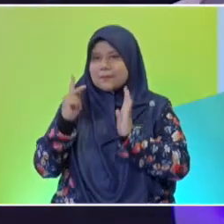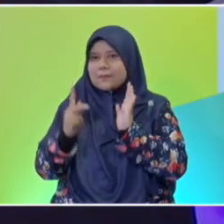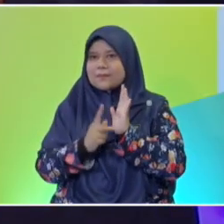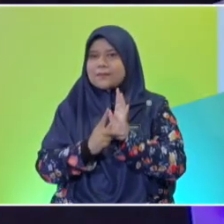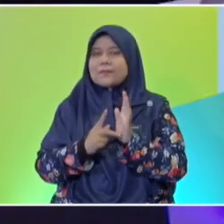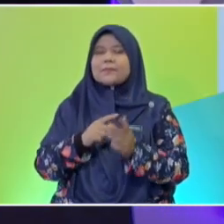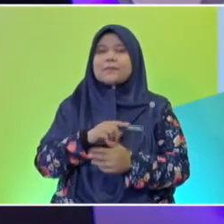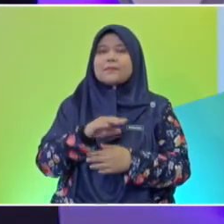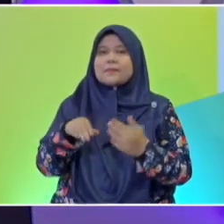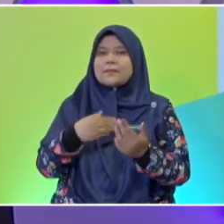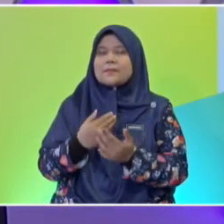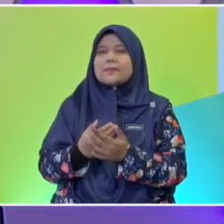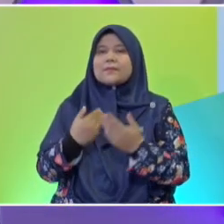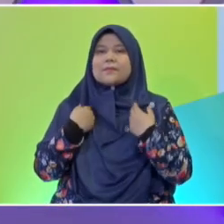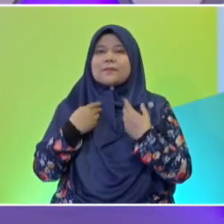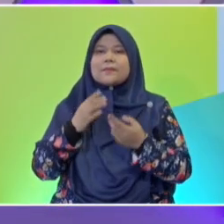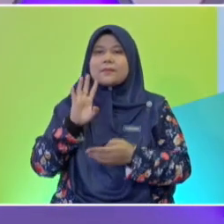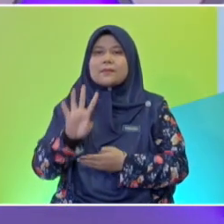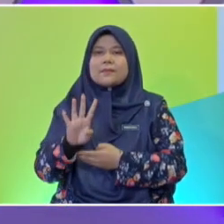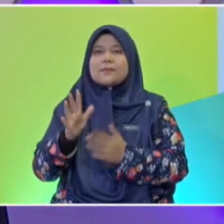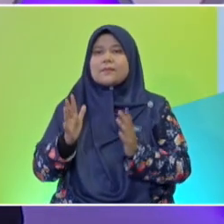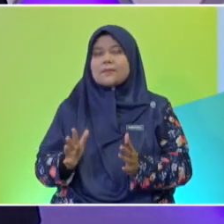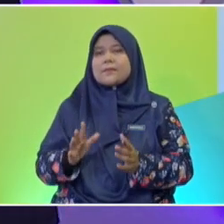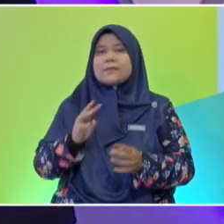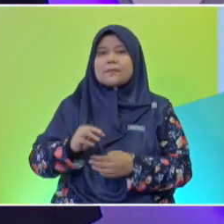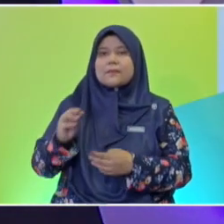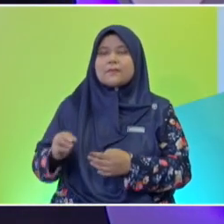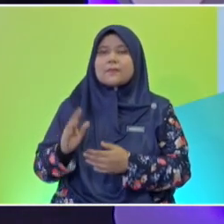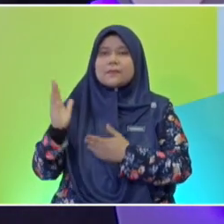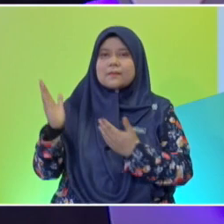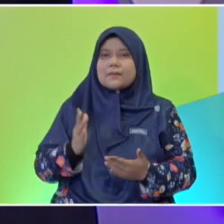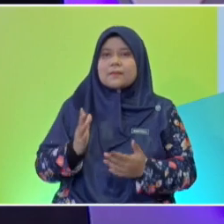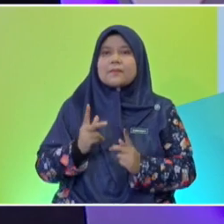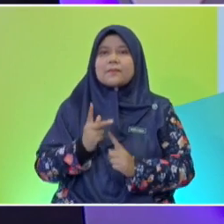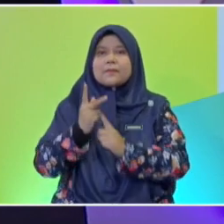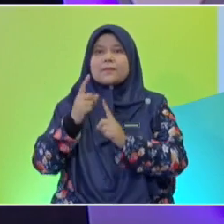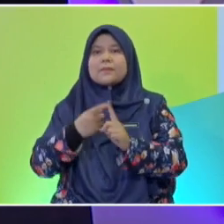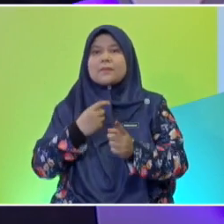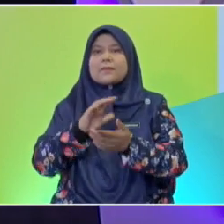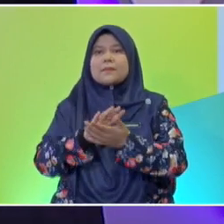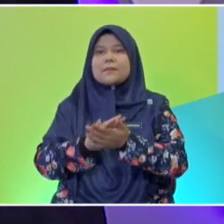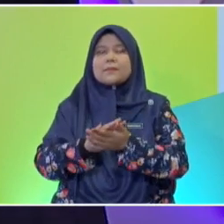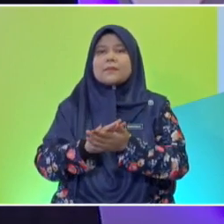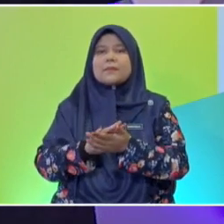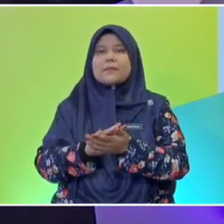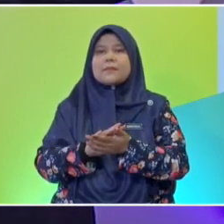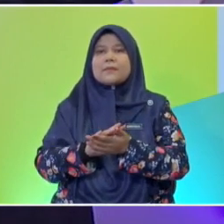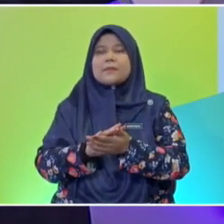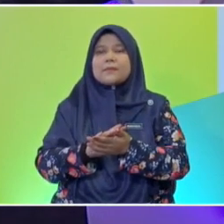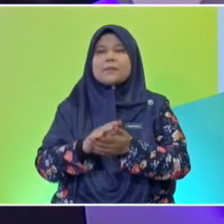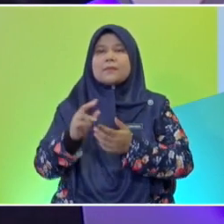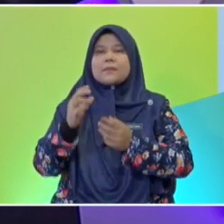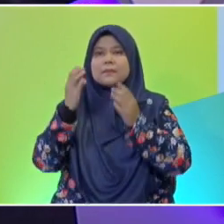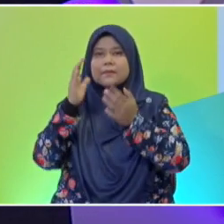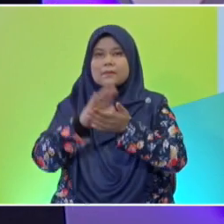ke serangan karena saya ditemani oleh empat orang murid saya yang kita bawakan khas daripada Sekolah Menengah agama Islam